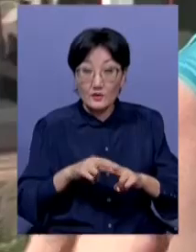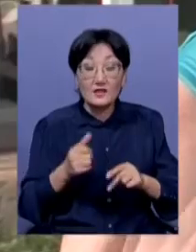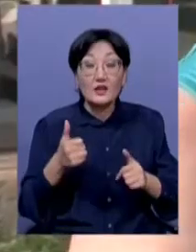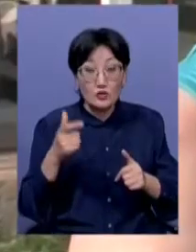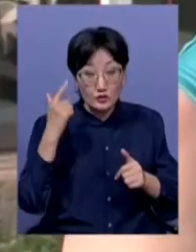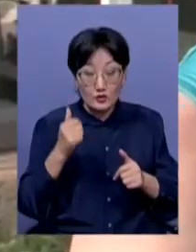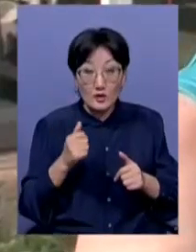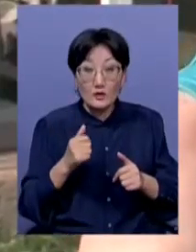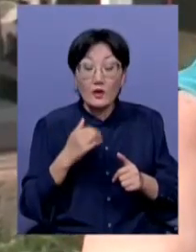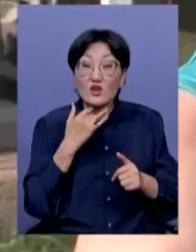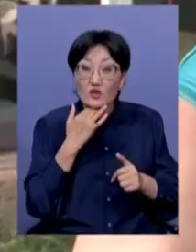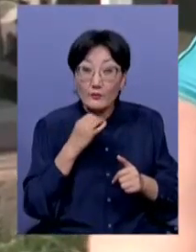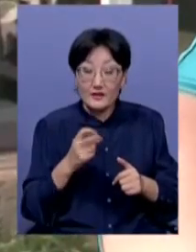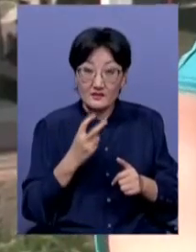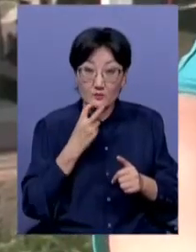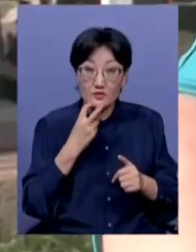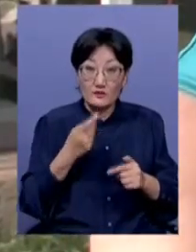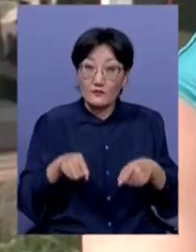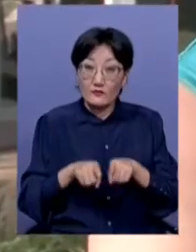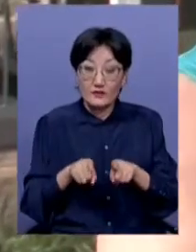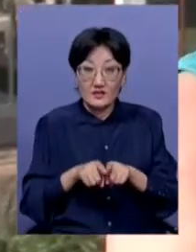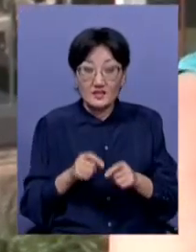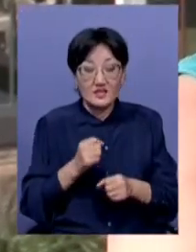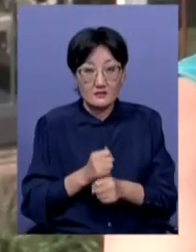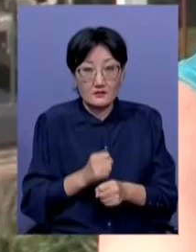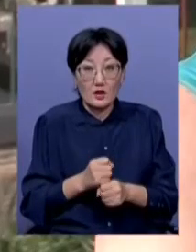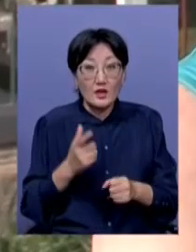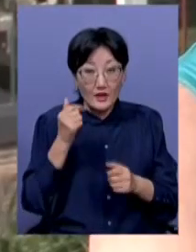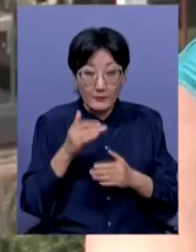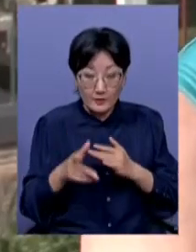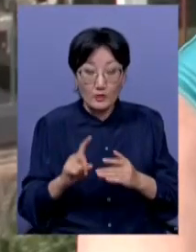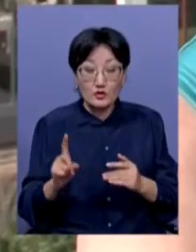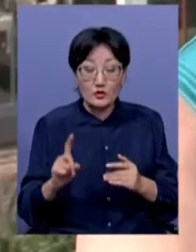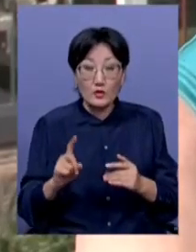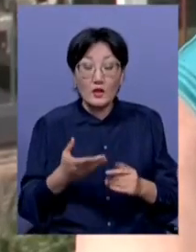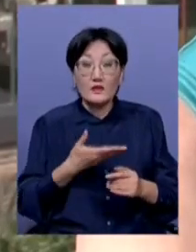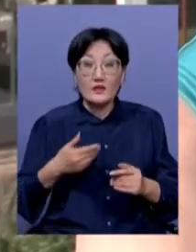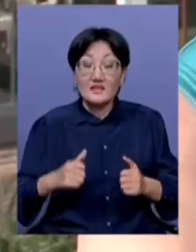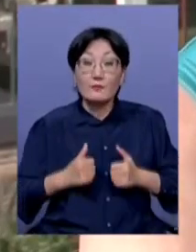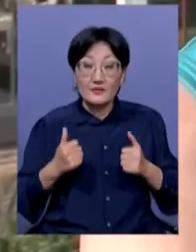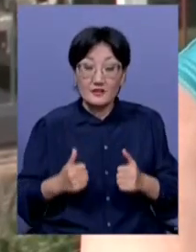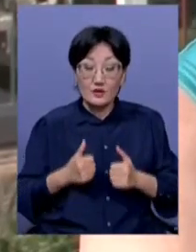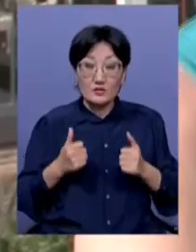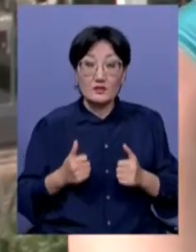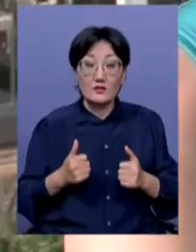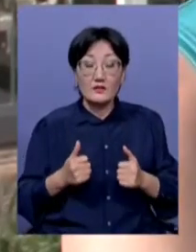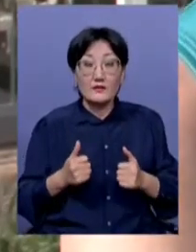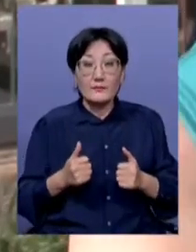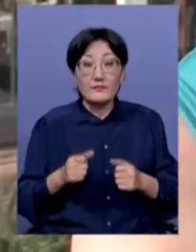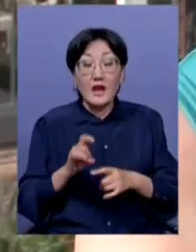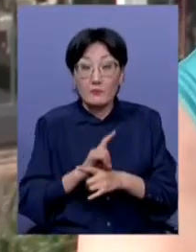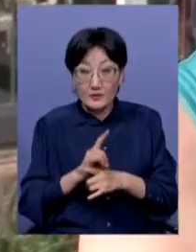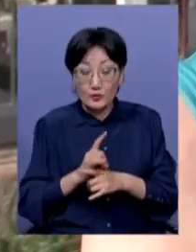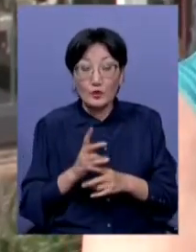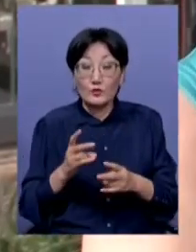знаю. Глупо и смешно вот такие вещи делать. Я понимаю, что нас пытаются там за дураков каких-то